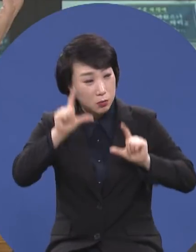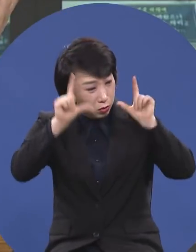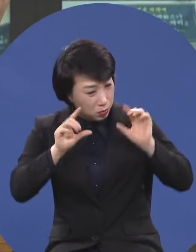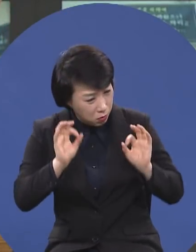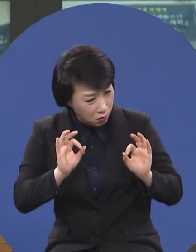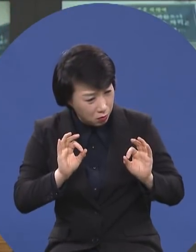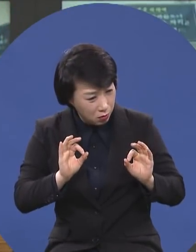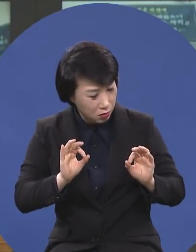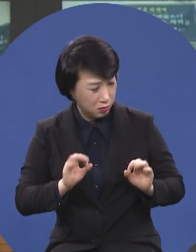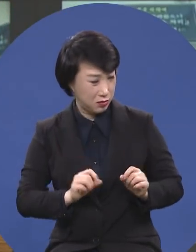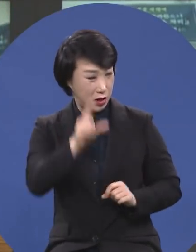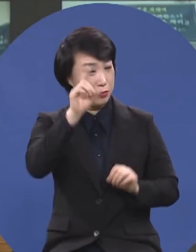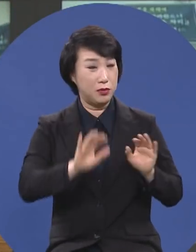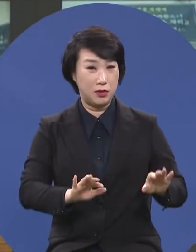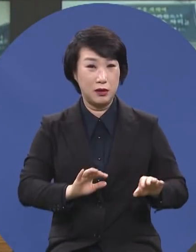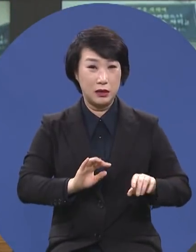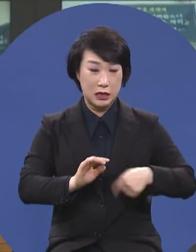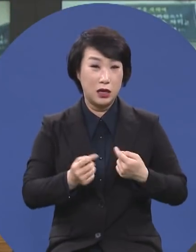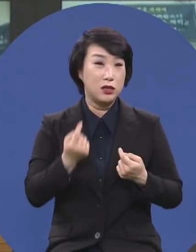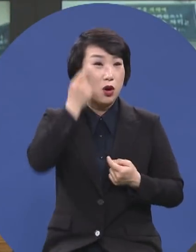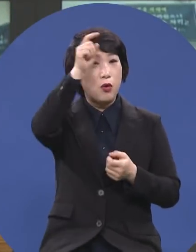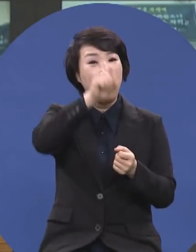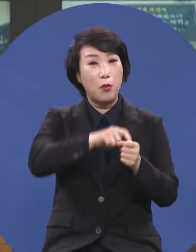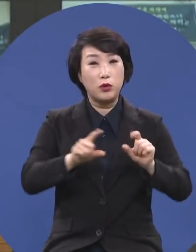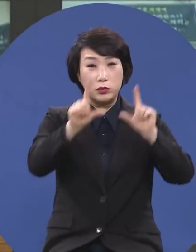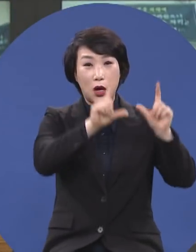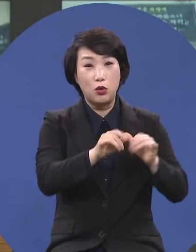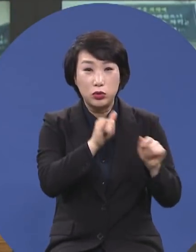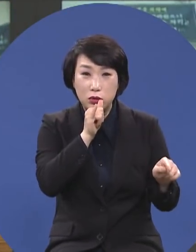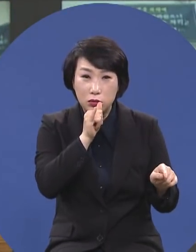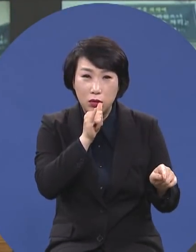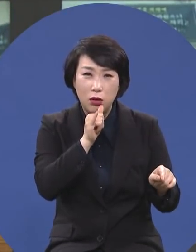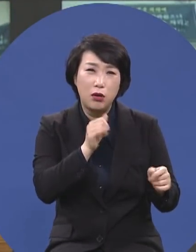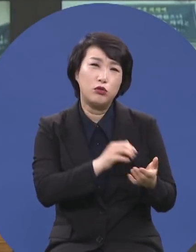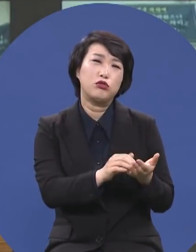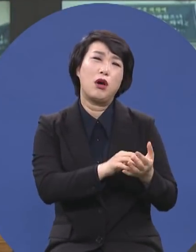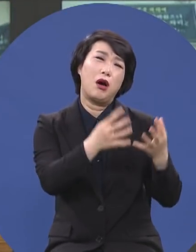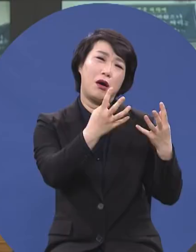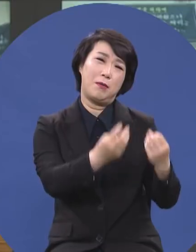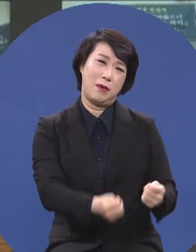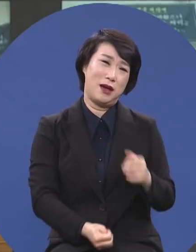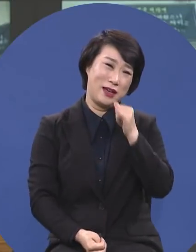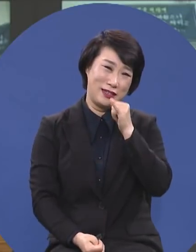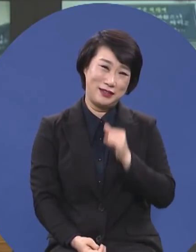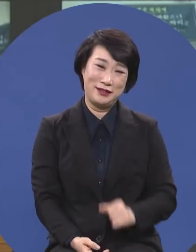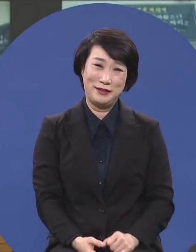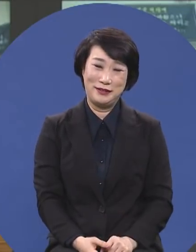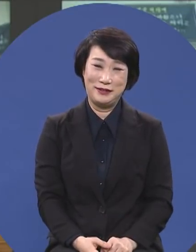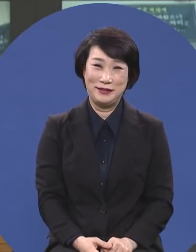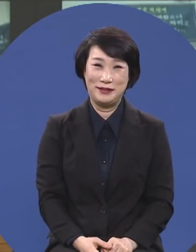다 자기 영광을 위해 살려고 하는 사람들이 얼마나 많은가.